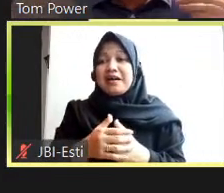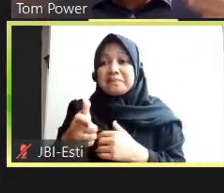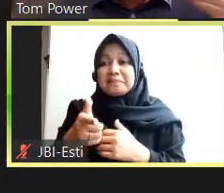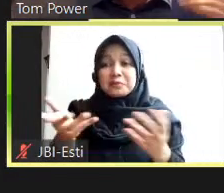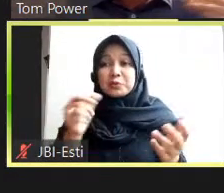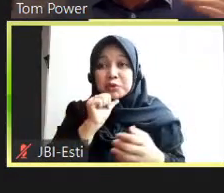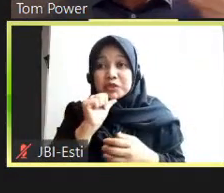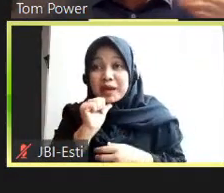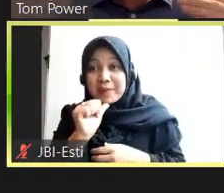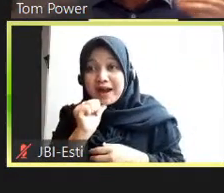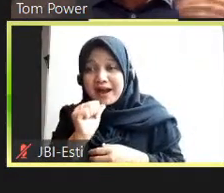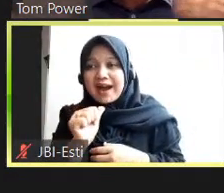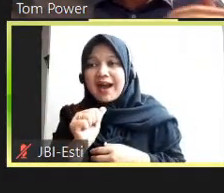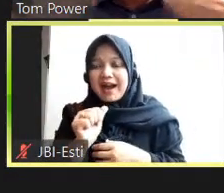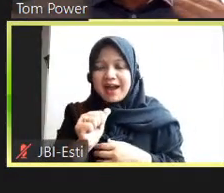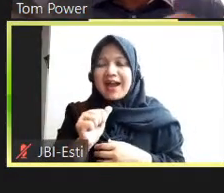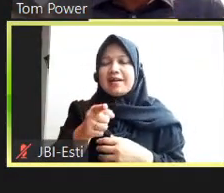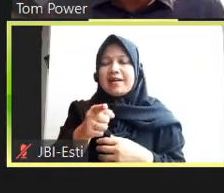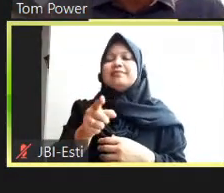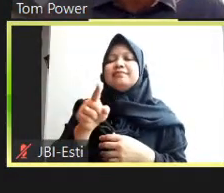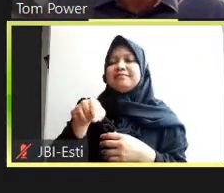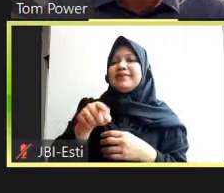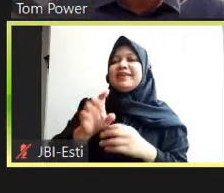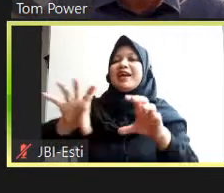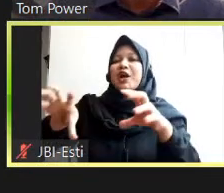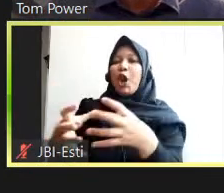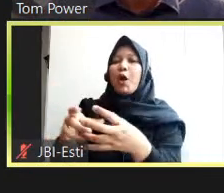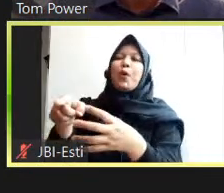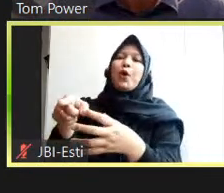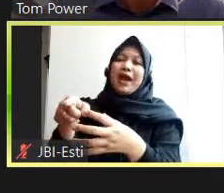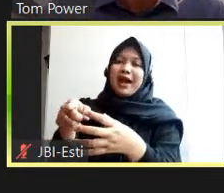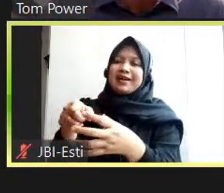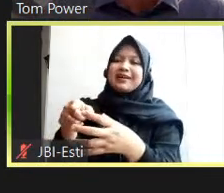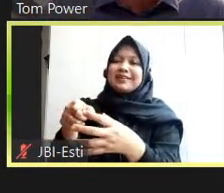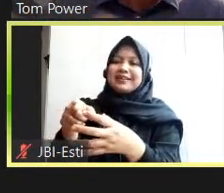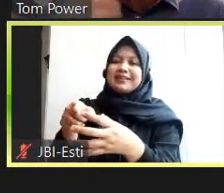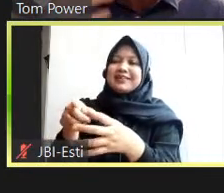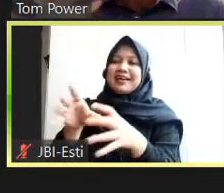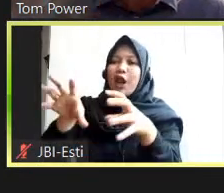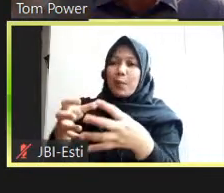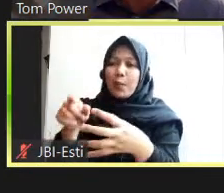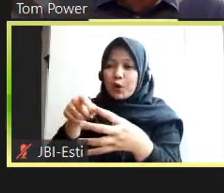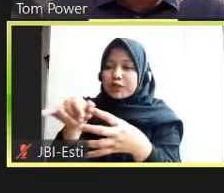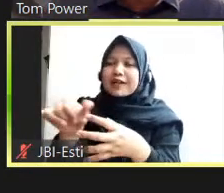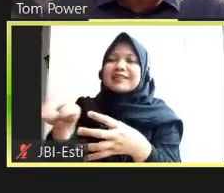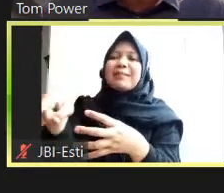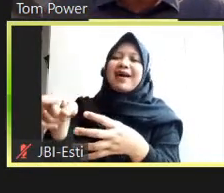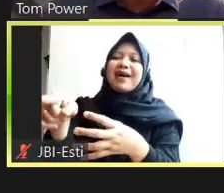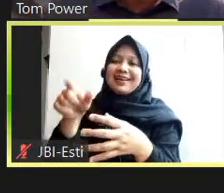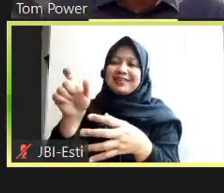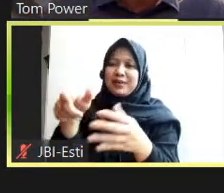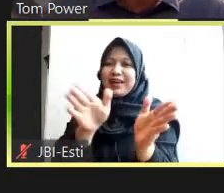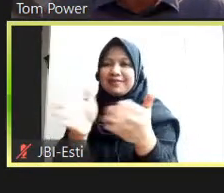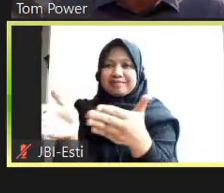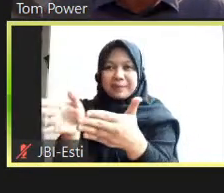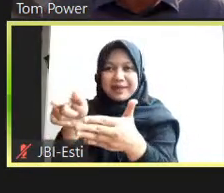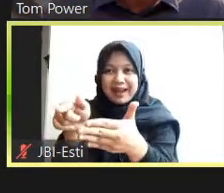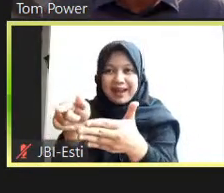dari kalangan dan kepentingan yang kurang lebih sama seperti para politisi. Di samping itu kita juga